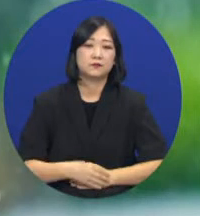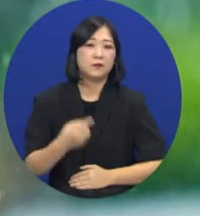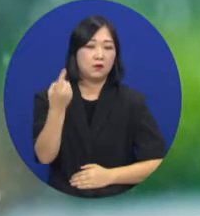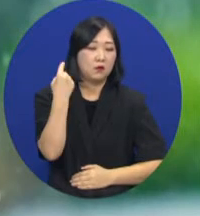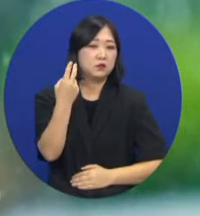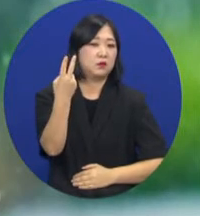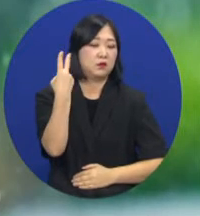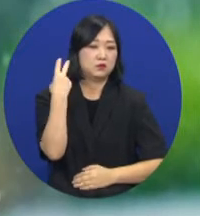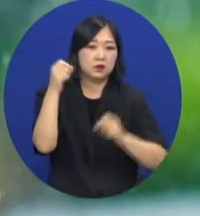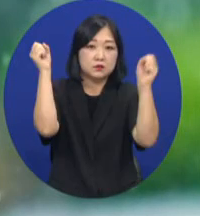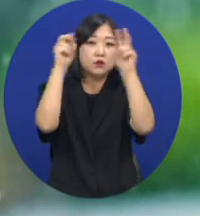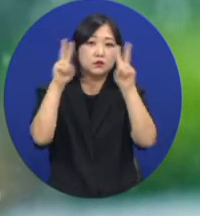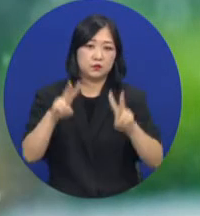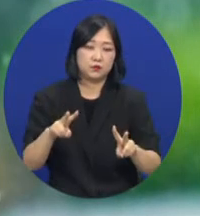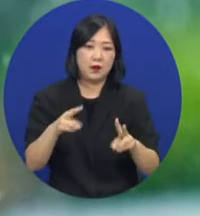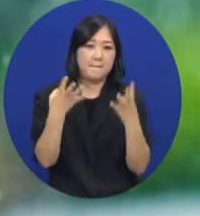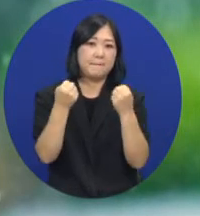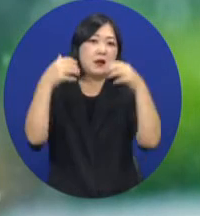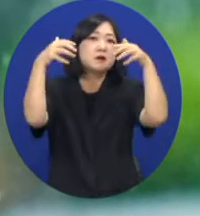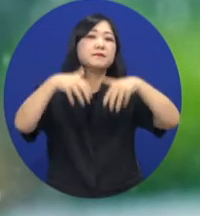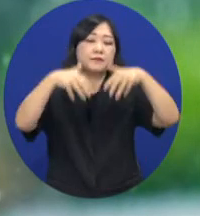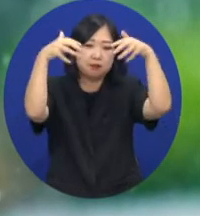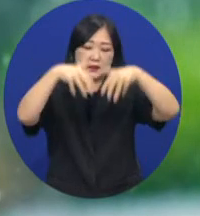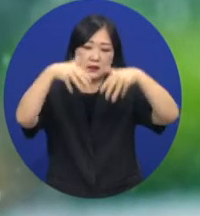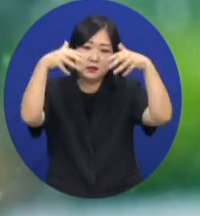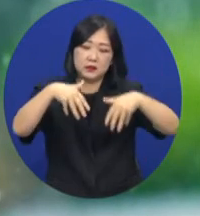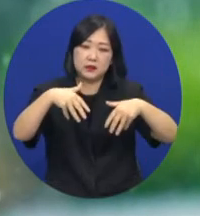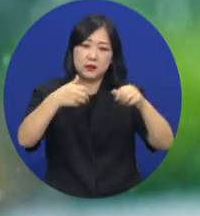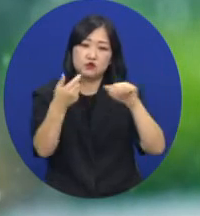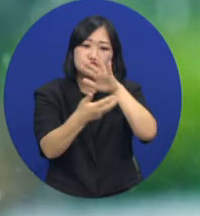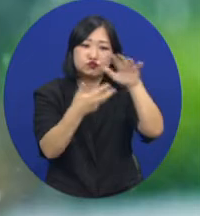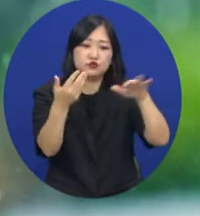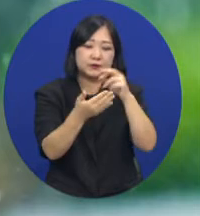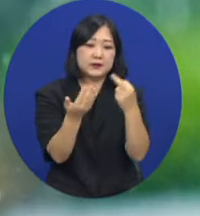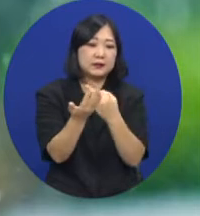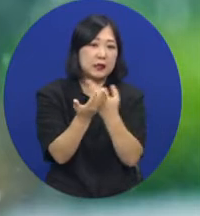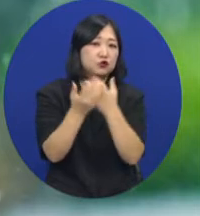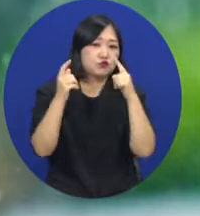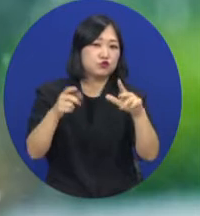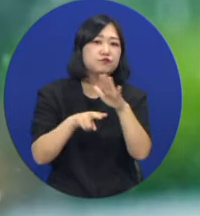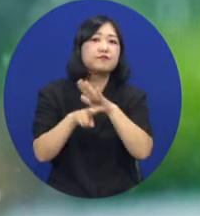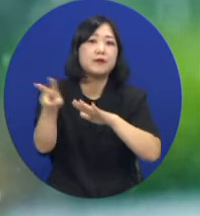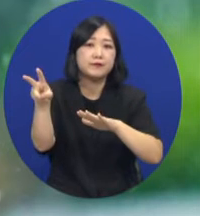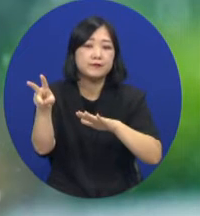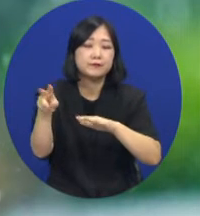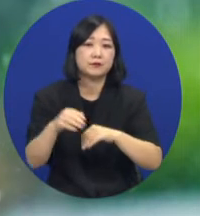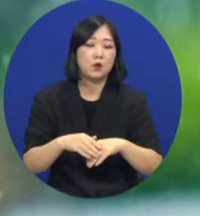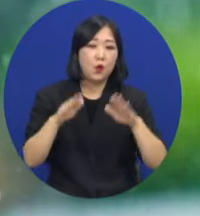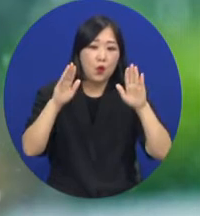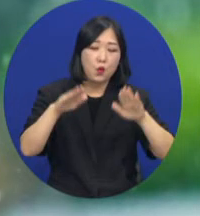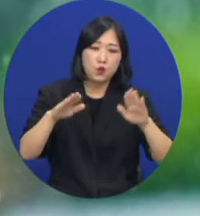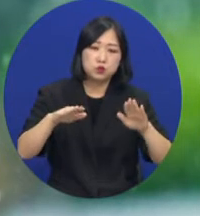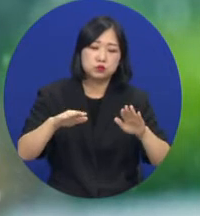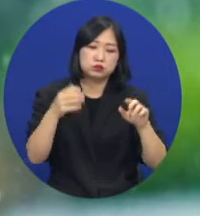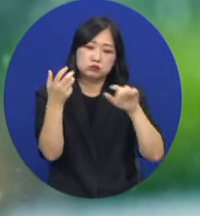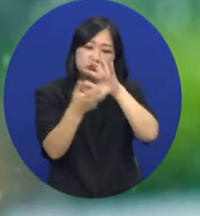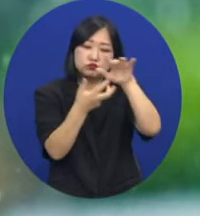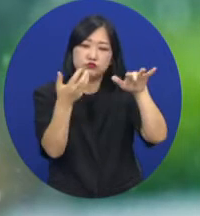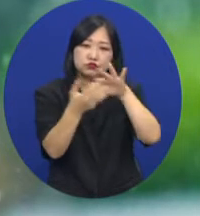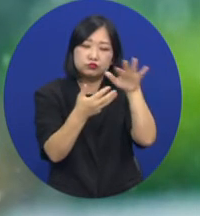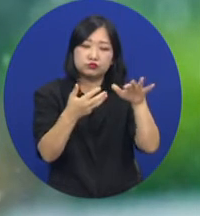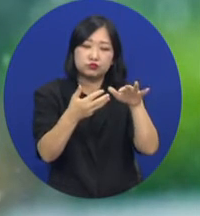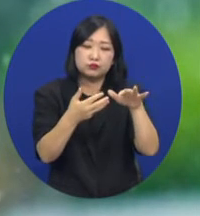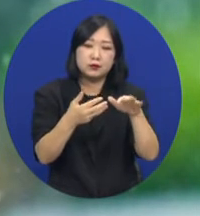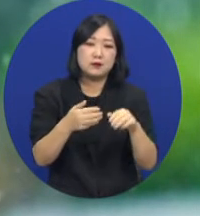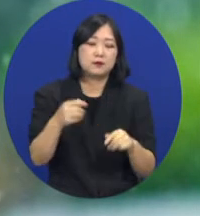어제와 그제 천둥, 번개를 동반해 많은 비를 쏟아부었던 이 비구름 때는 제주를 빠져나갔습니다. 오늘 하늘빛은 흐렸지만 비구름